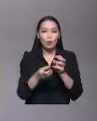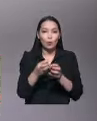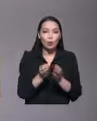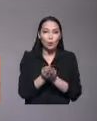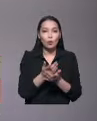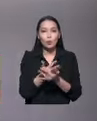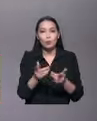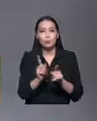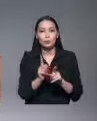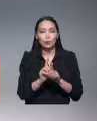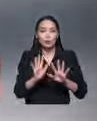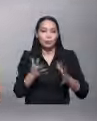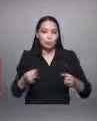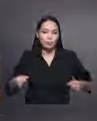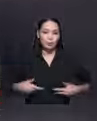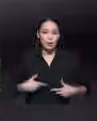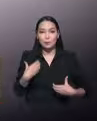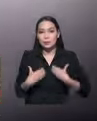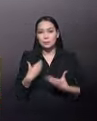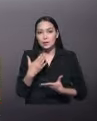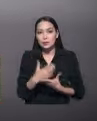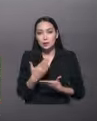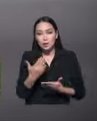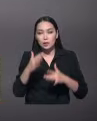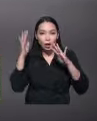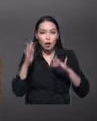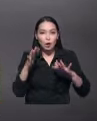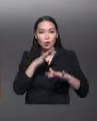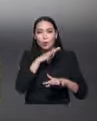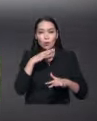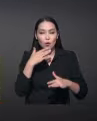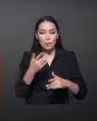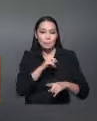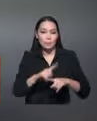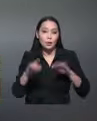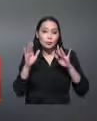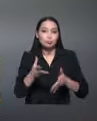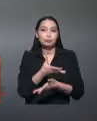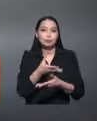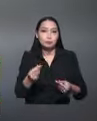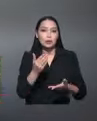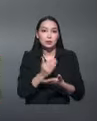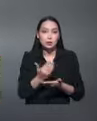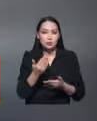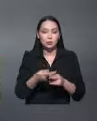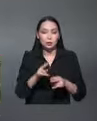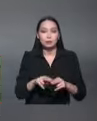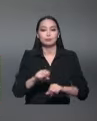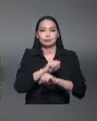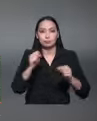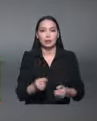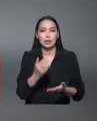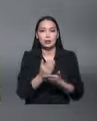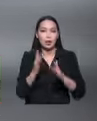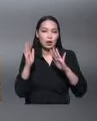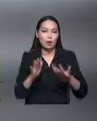жеміс-жидектерді үсік шалады ма деп уайымдап қалды. Дегенмен жауған қар көп жатпай тез еріп кетті. Бірақ қардың ызғарынан қара суық болды. Ауыл шаруашылығы